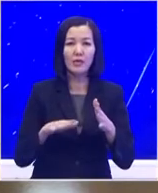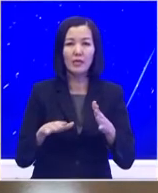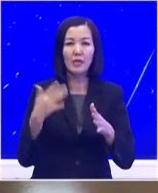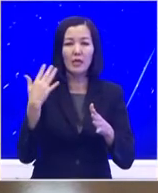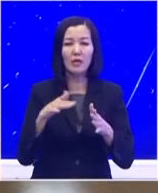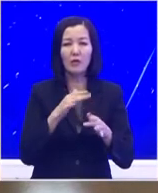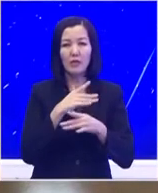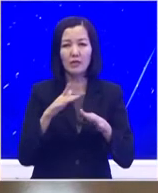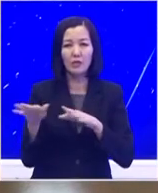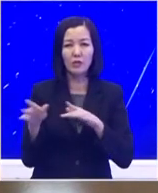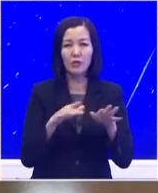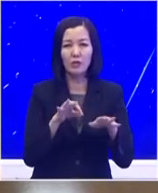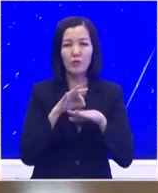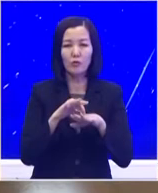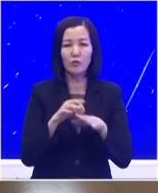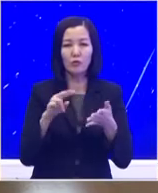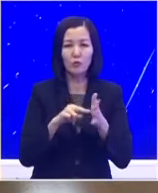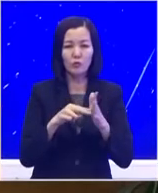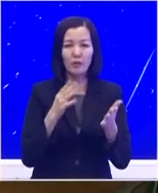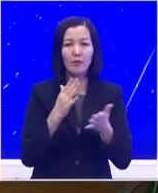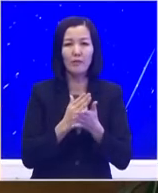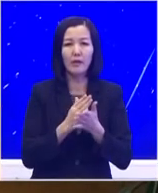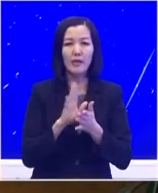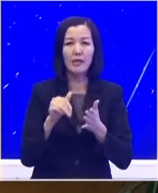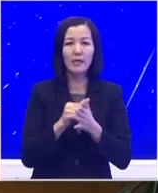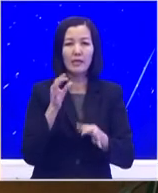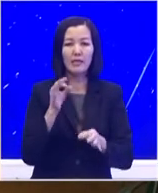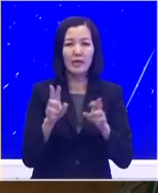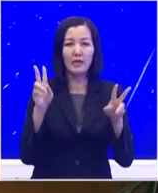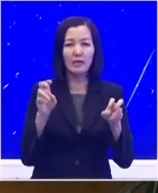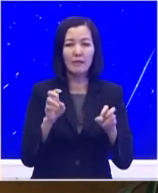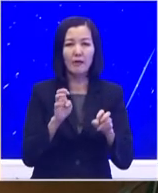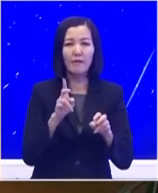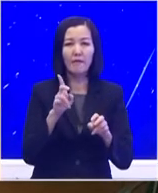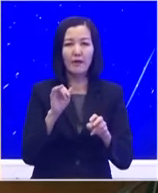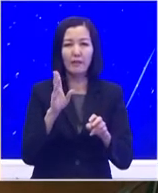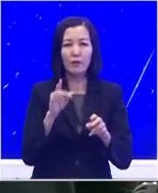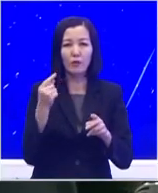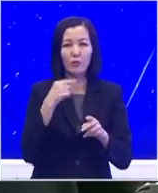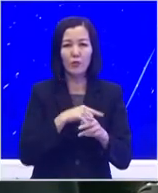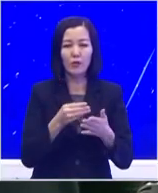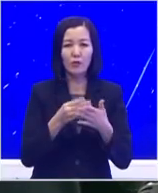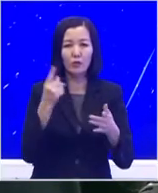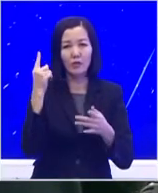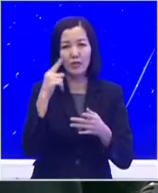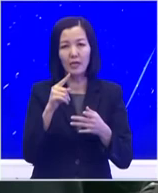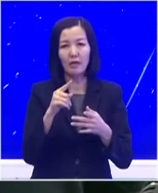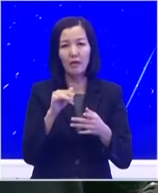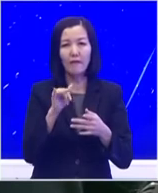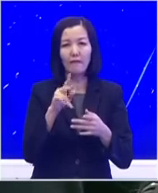деңгейде 50-ден аса шара өткізу көзделген. Негізгі талқыланатын тақырыптар Әл-Фарабидің рухани құндылық